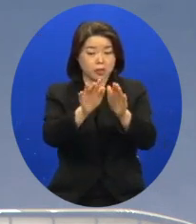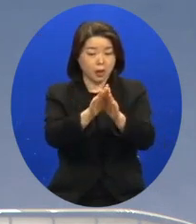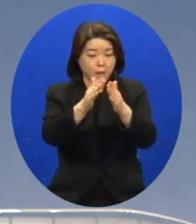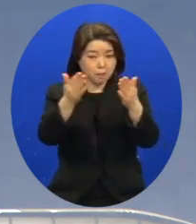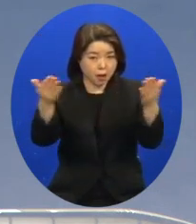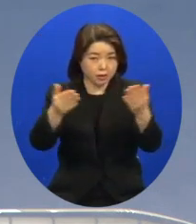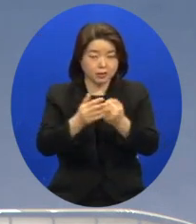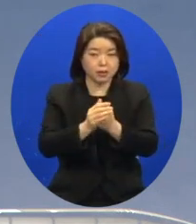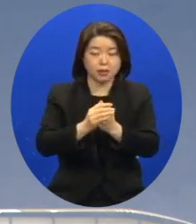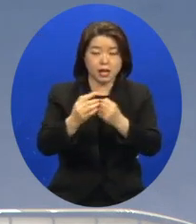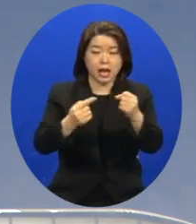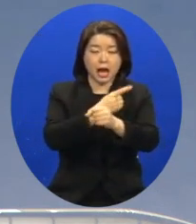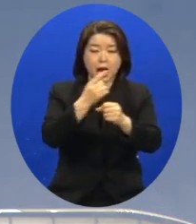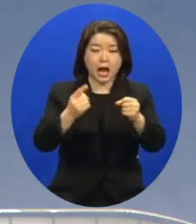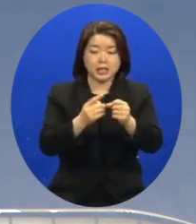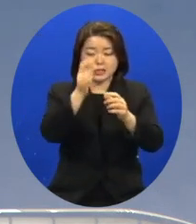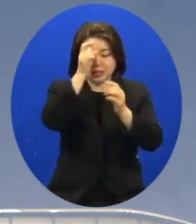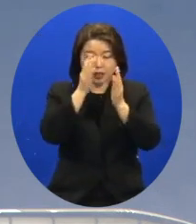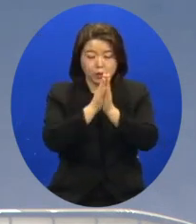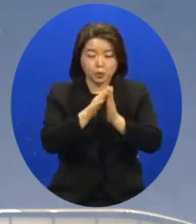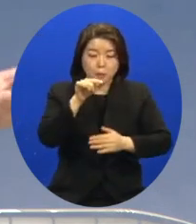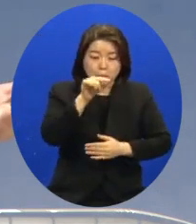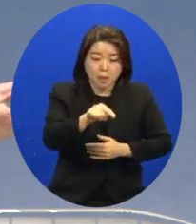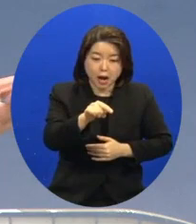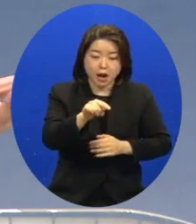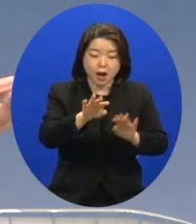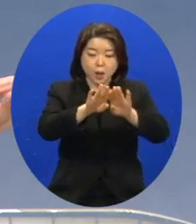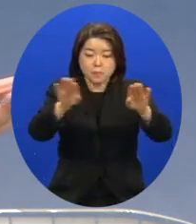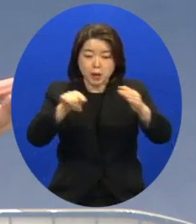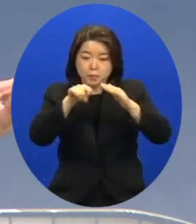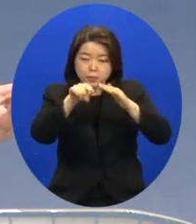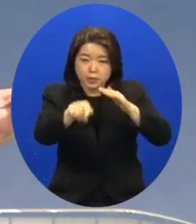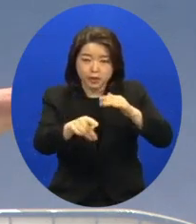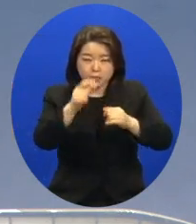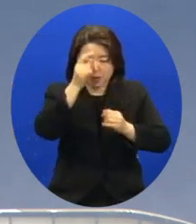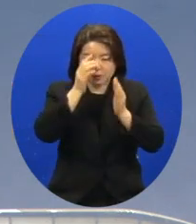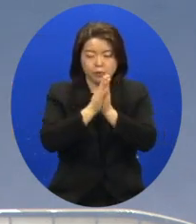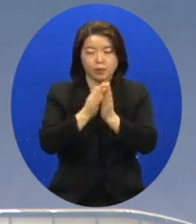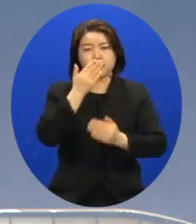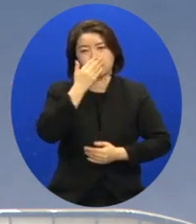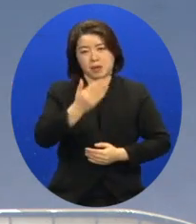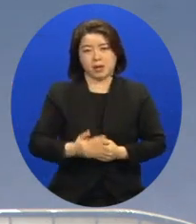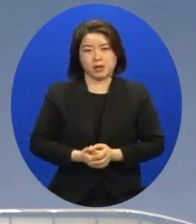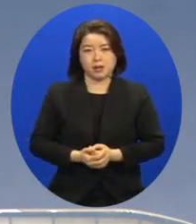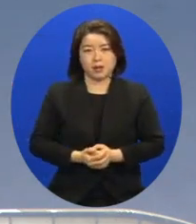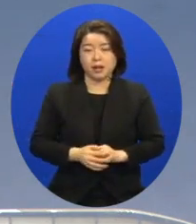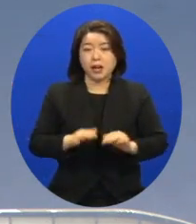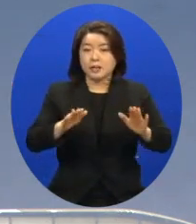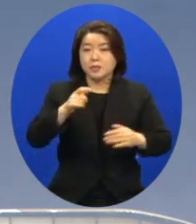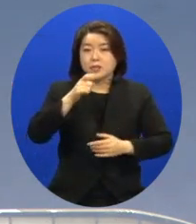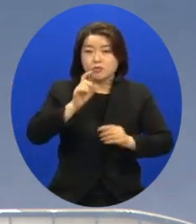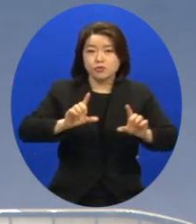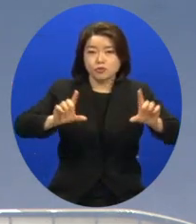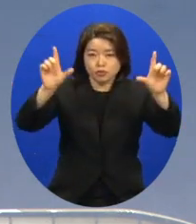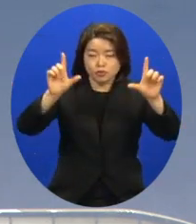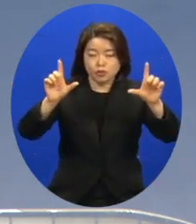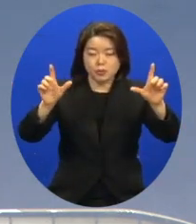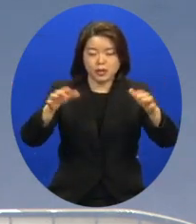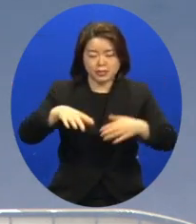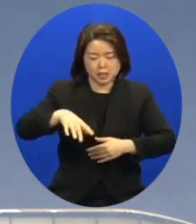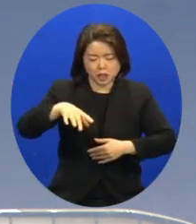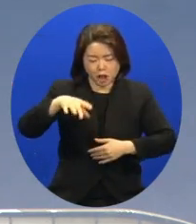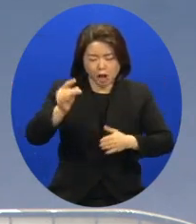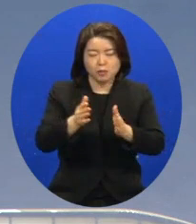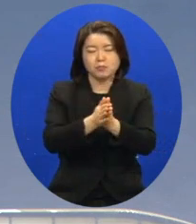기도를 접속에 들어오면 기도할 수 있게 됐어요. 이번 수요일에 이제 오픈하게